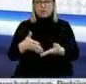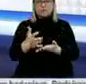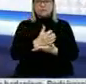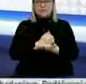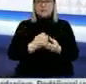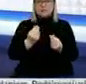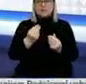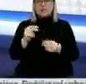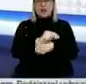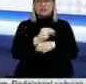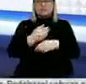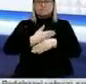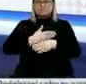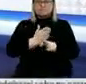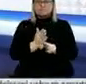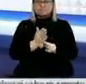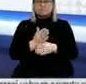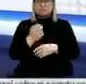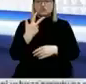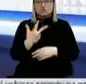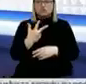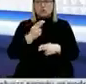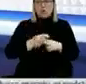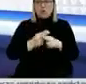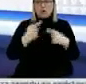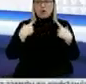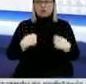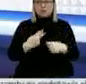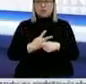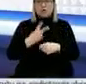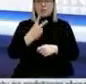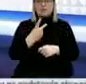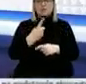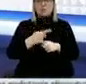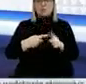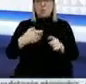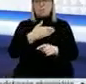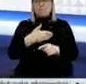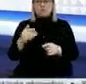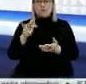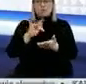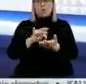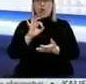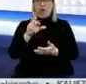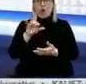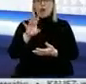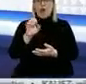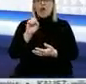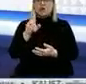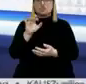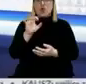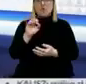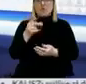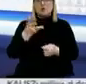leczenie pieniądze rozdzieliła między trzy chore osoby. Ponad pół miliona złotych trafiło do Olgi z Kiszkowa, cierpiącej na